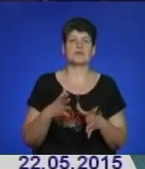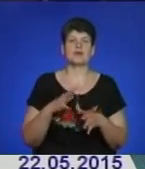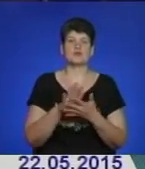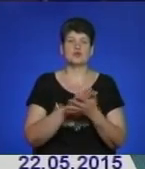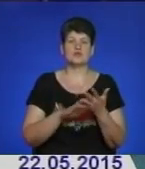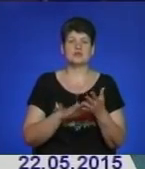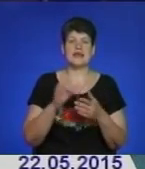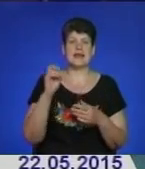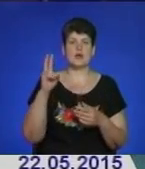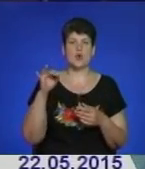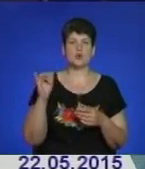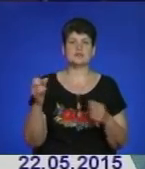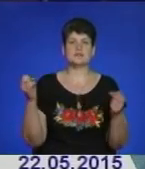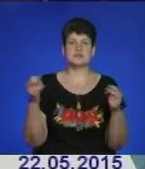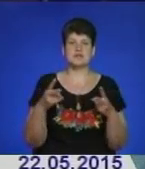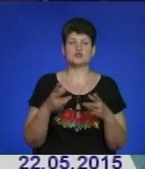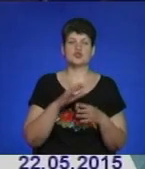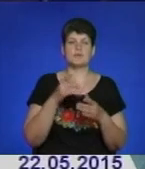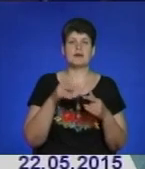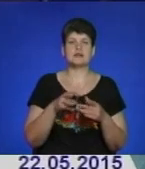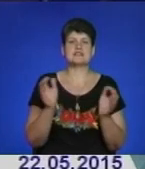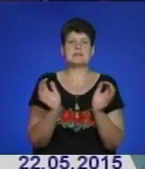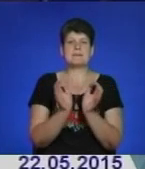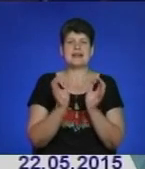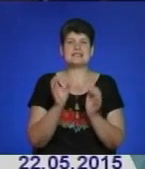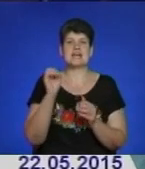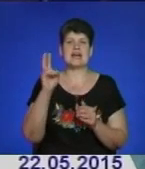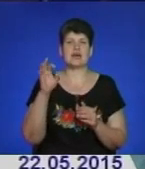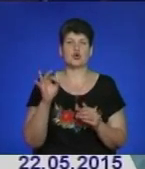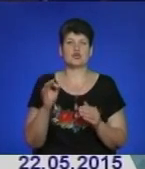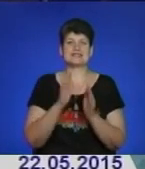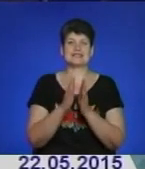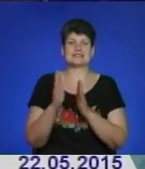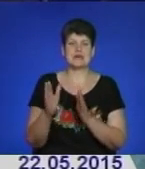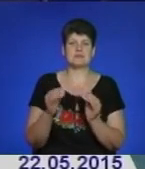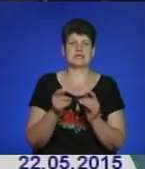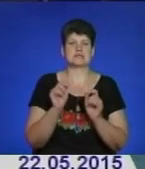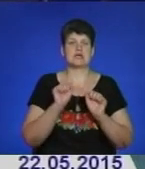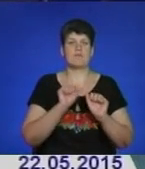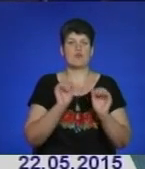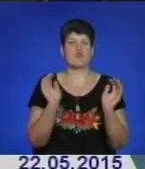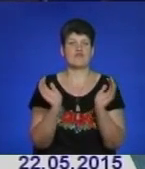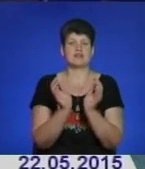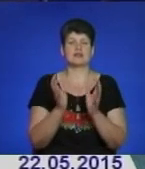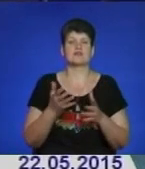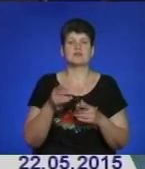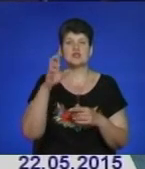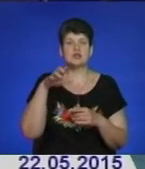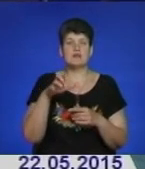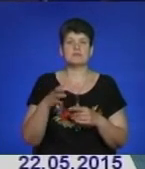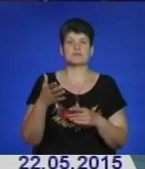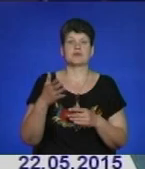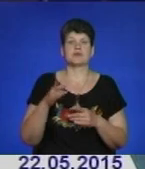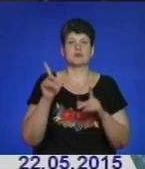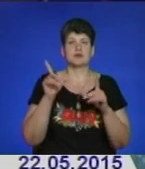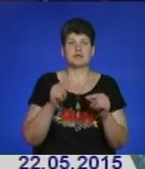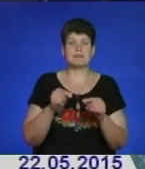інших спеціалістів у цій сфері щодо методів збереження екосистеми заповідників в державі. У рамках туру наукова еліта відвідала